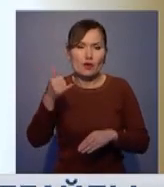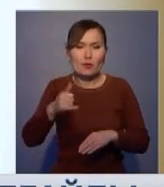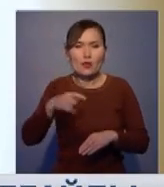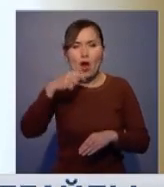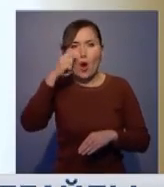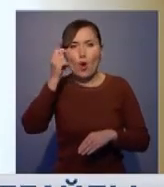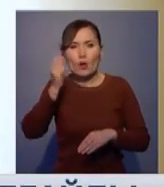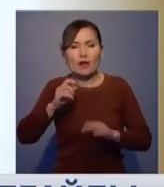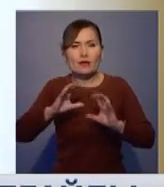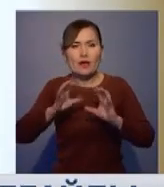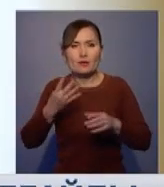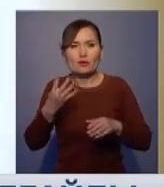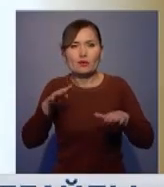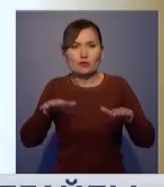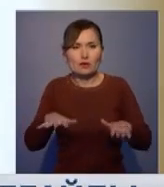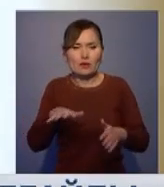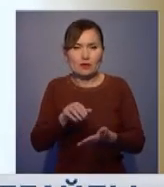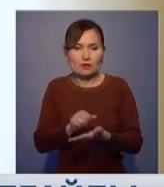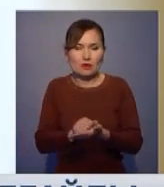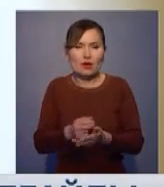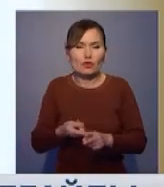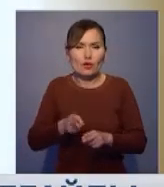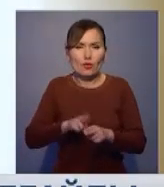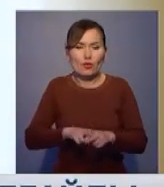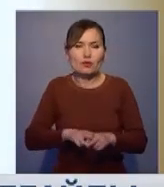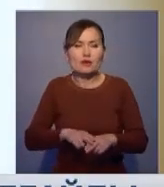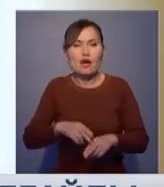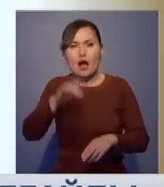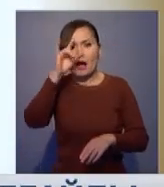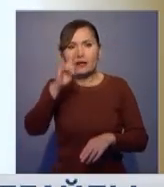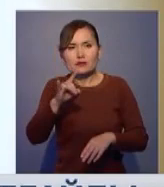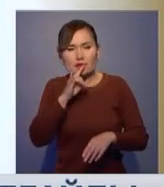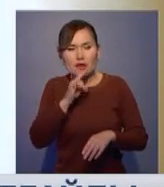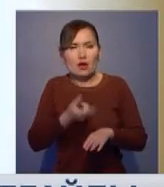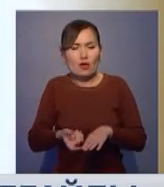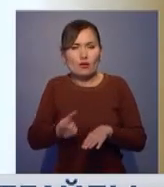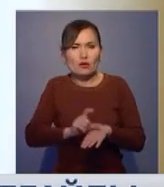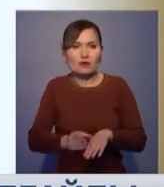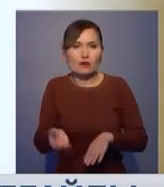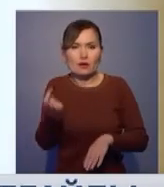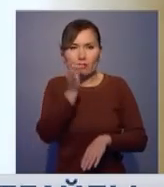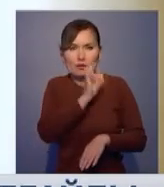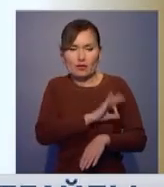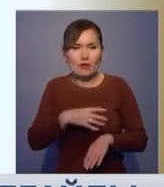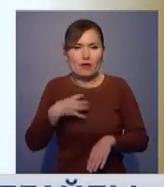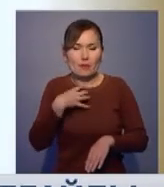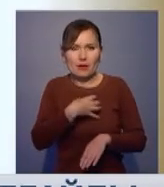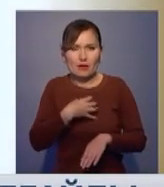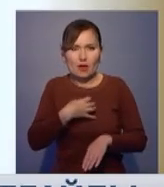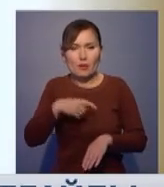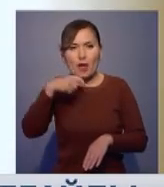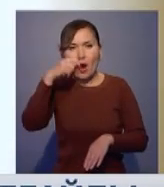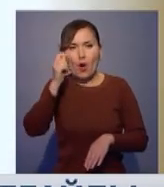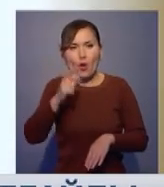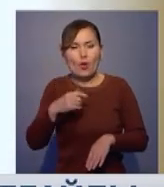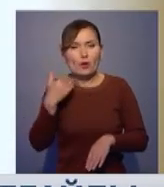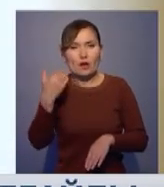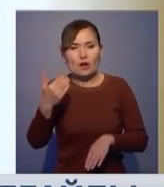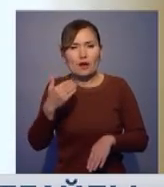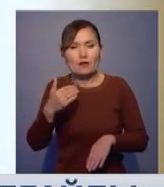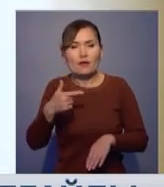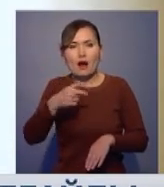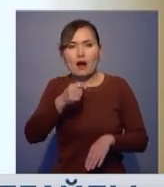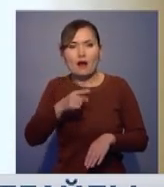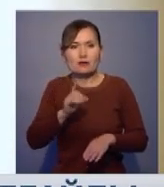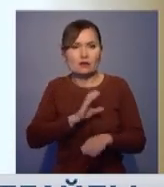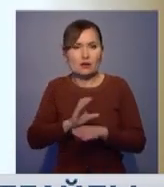әлемде 4-ші орында. Сондықтан бұл нарық Қазақстан үшін өте маңызды. Біз Украинаға газ тасымалдауды